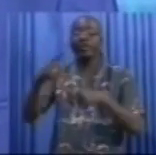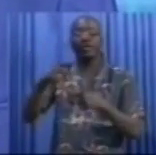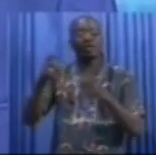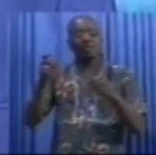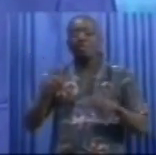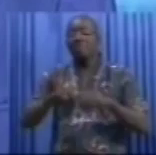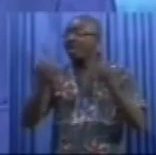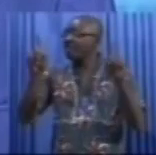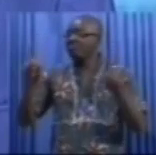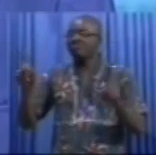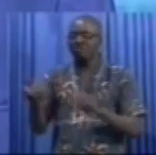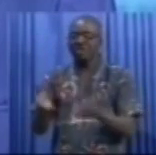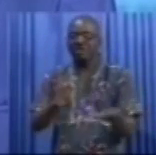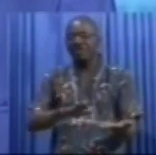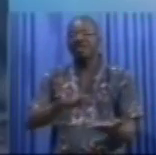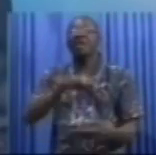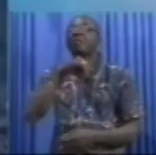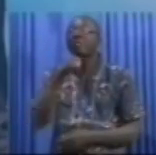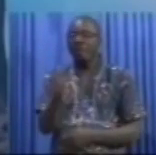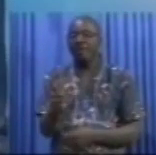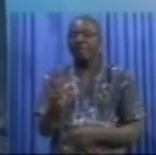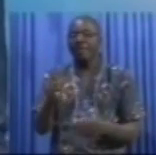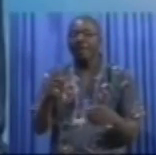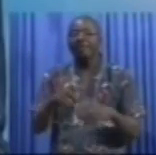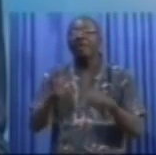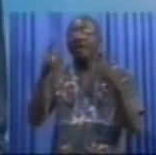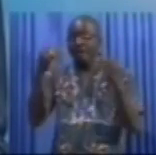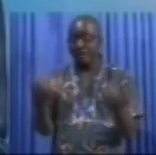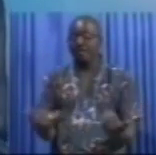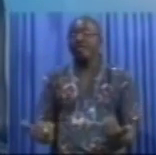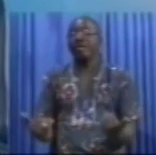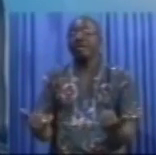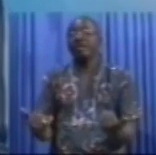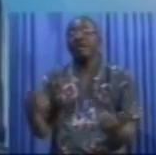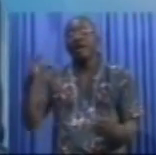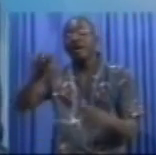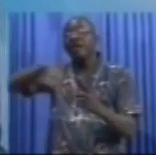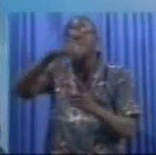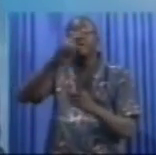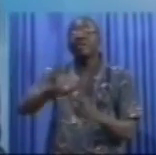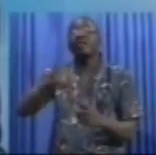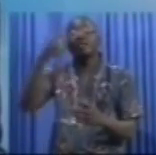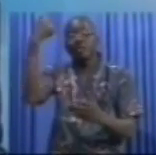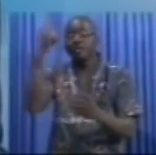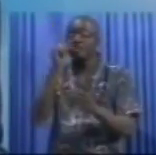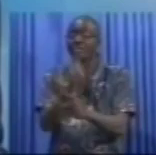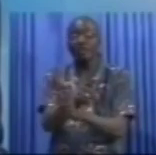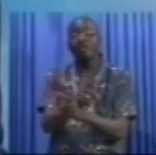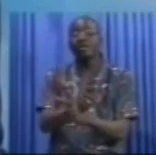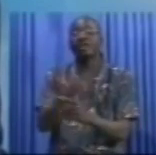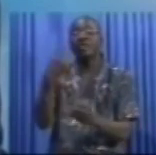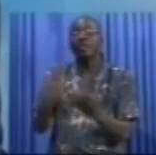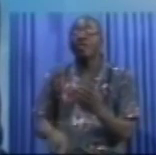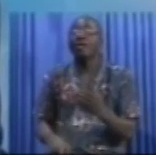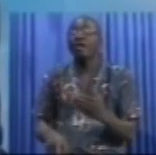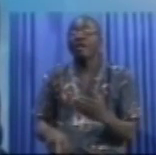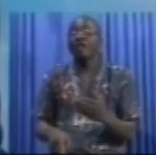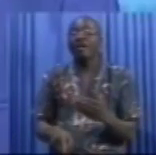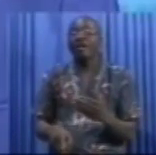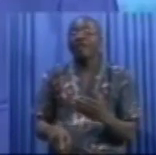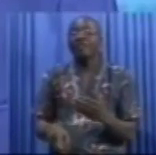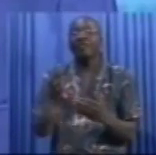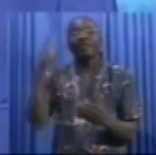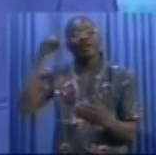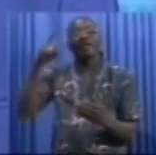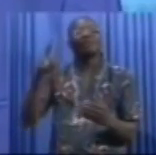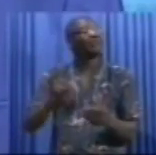décès. D'accord. Mais à l'heure actuelle, quelle est la situation exacte? À l'heure actuelle, la situation est